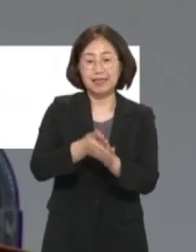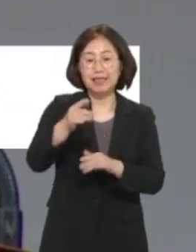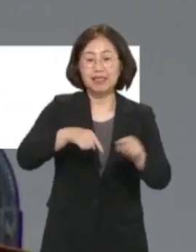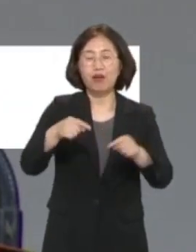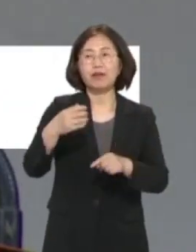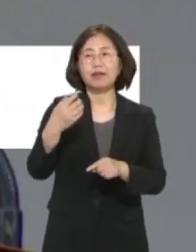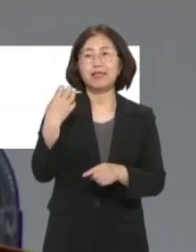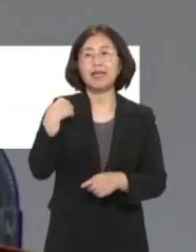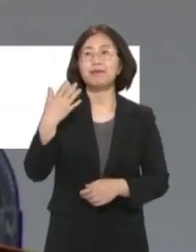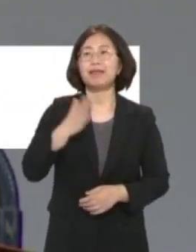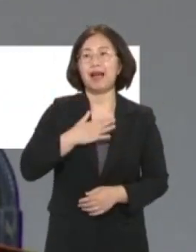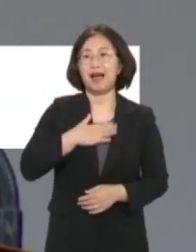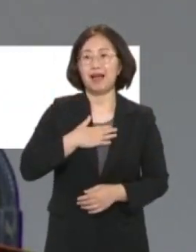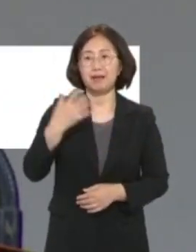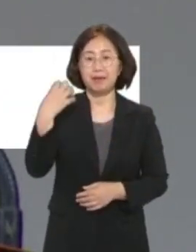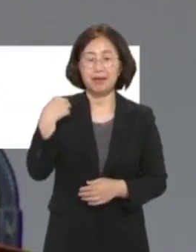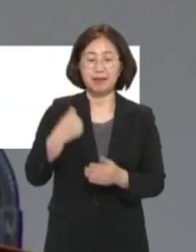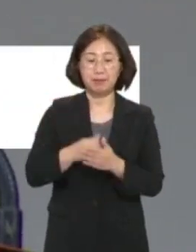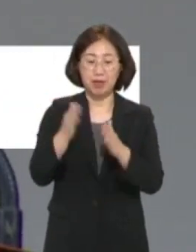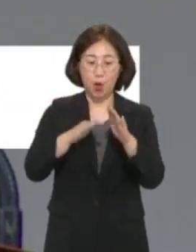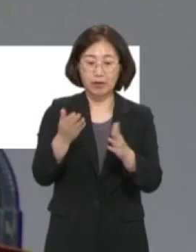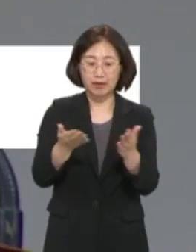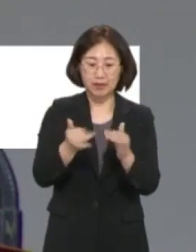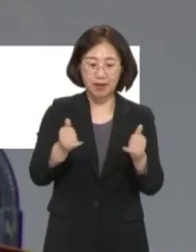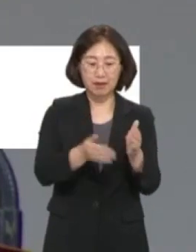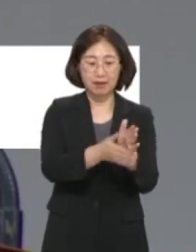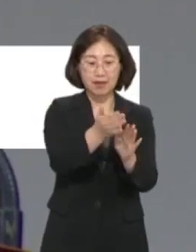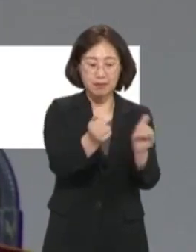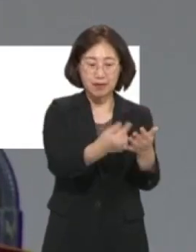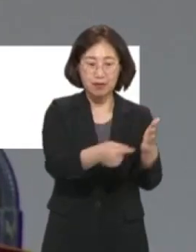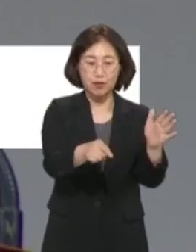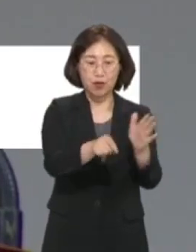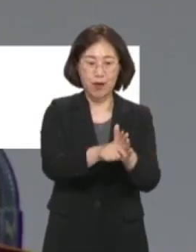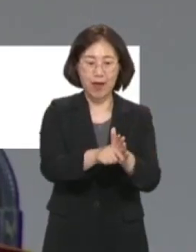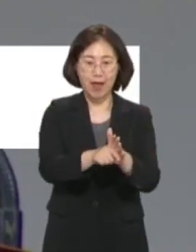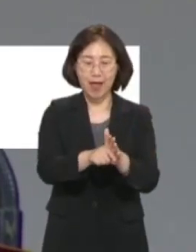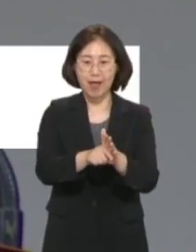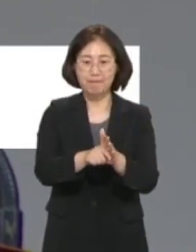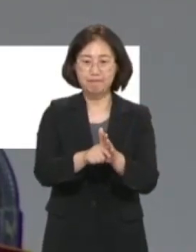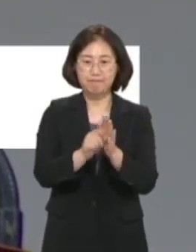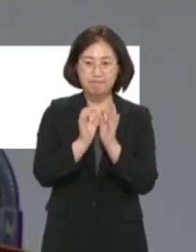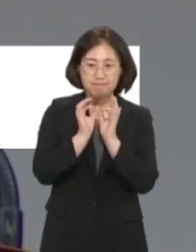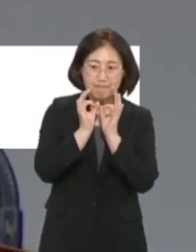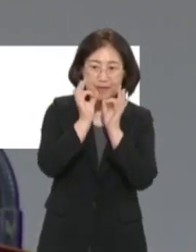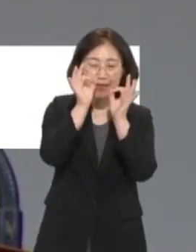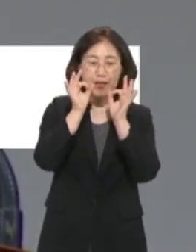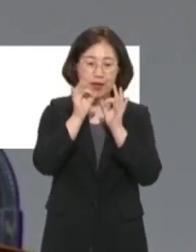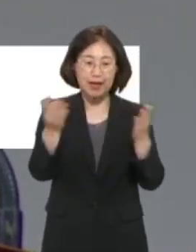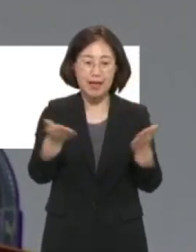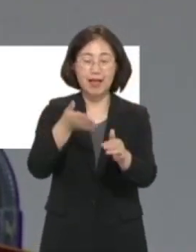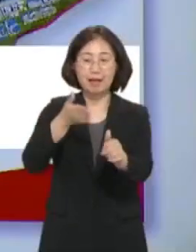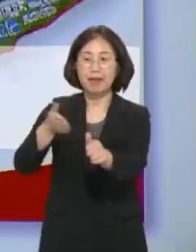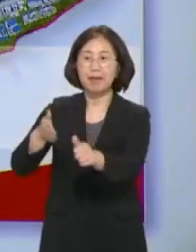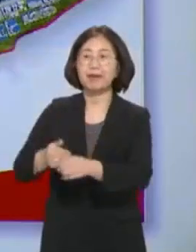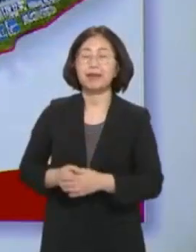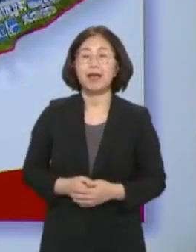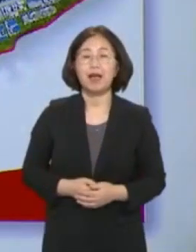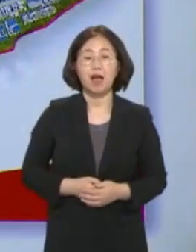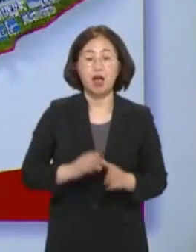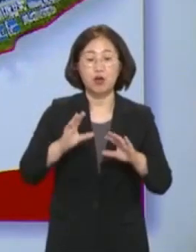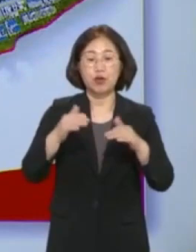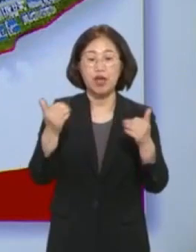시장이 지겠습니다 공직자는 시민을 위해 소신껏 최선을 다해 일해 주십시오